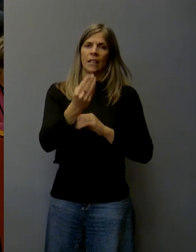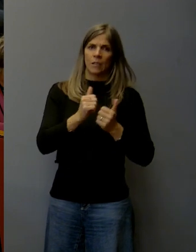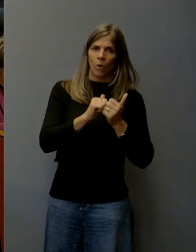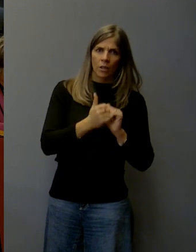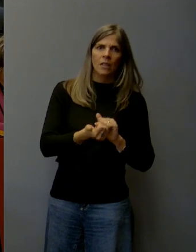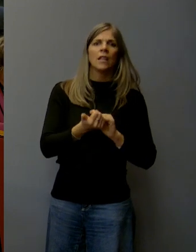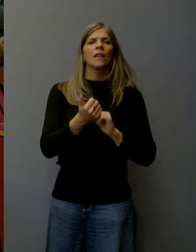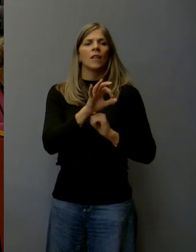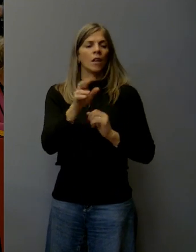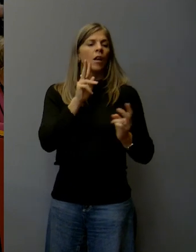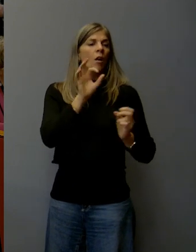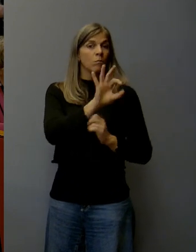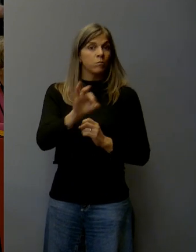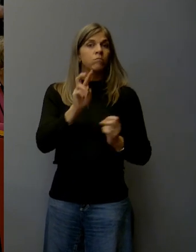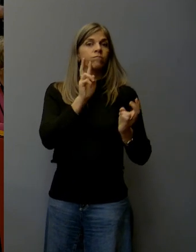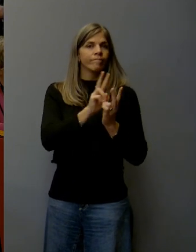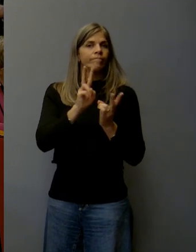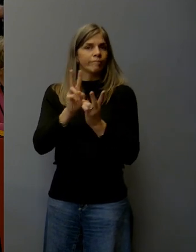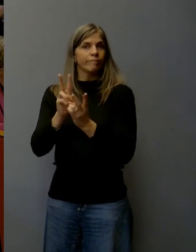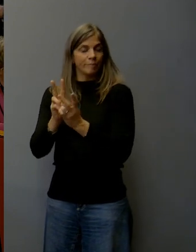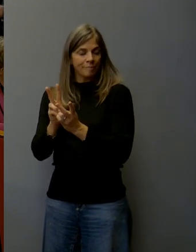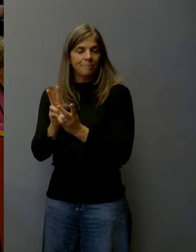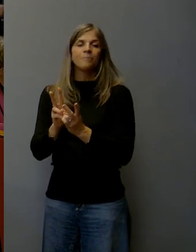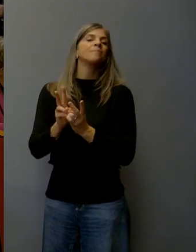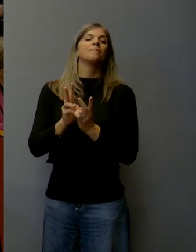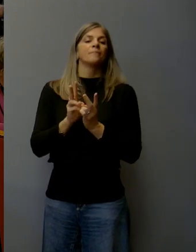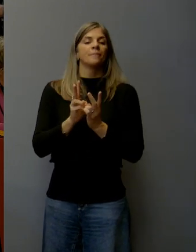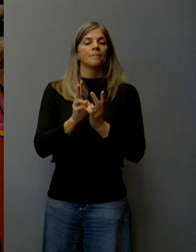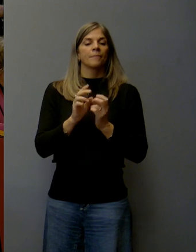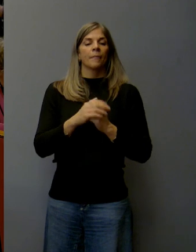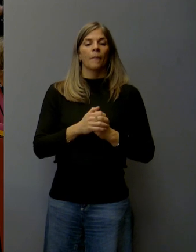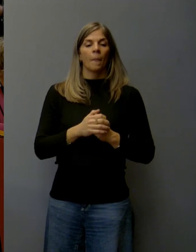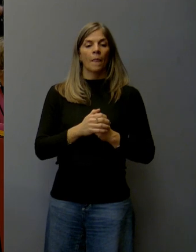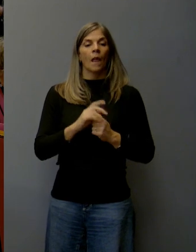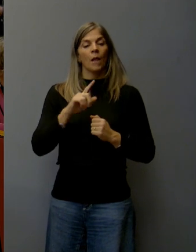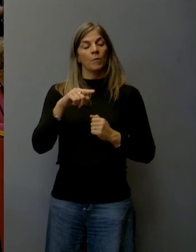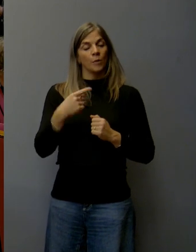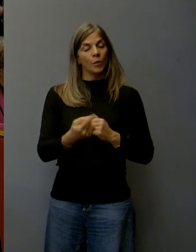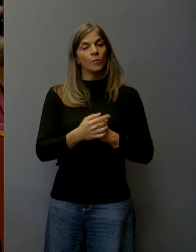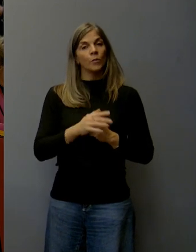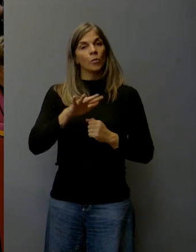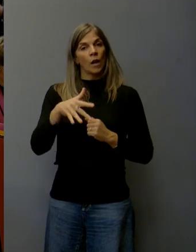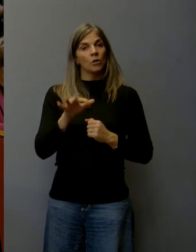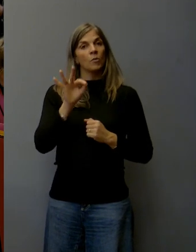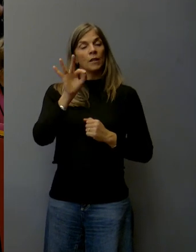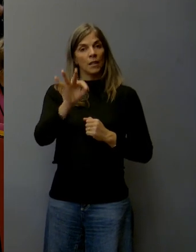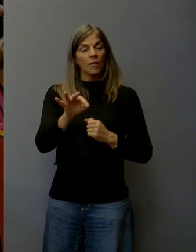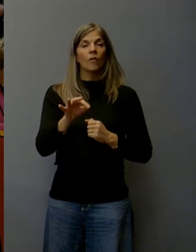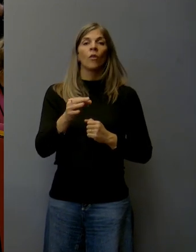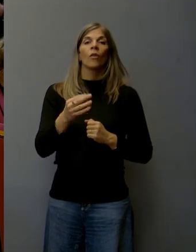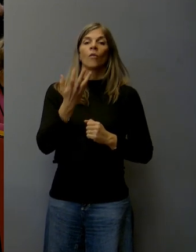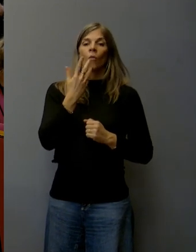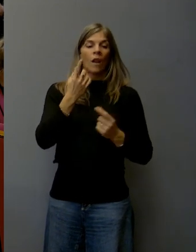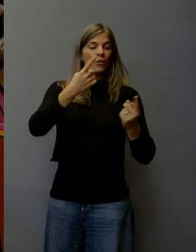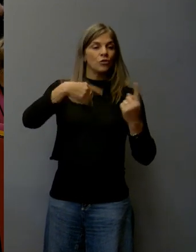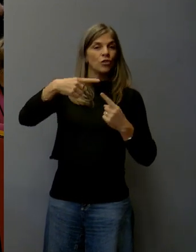e quant'altro così come si diciamo l'intento anche quello di incontrare circoli